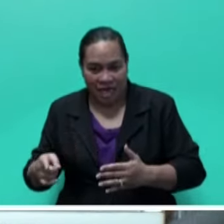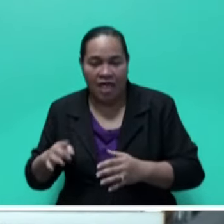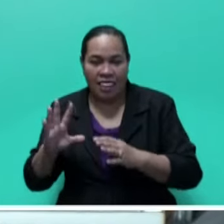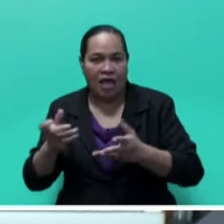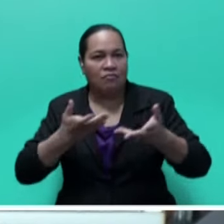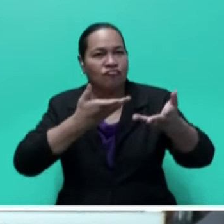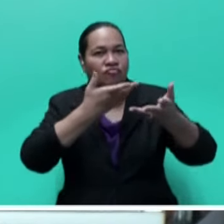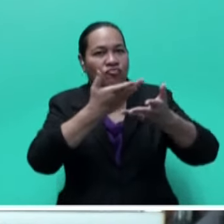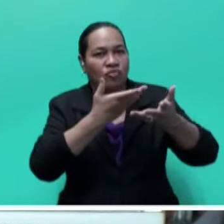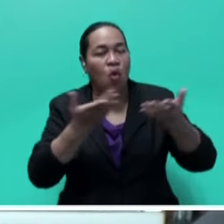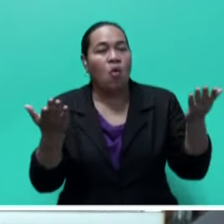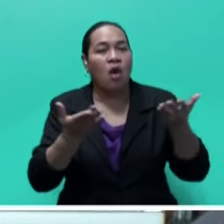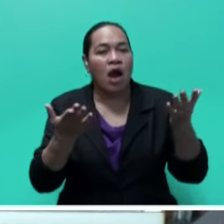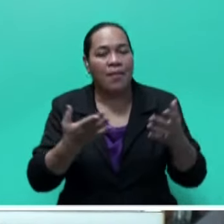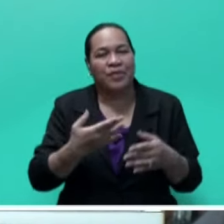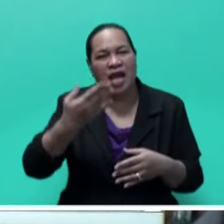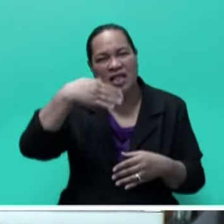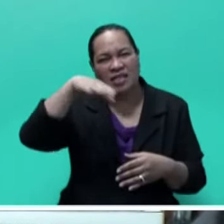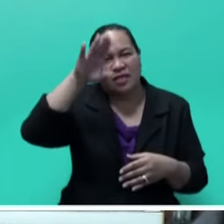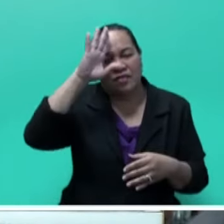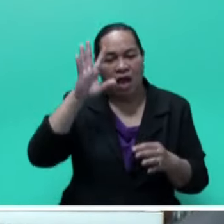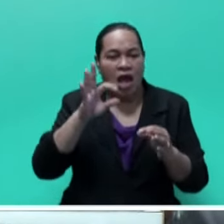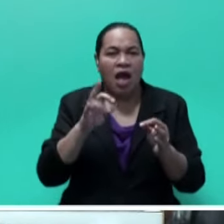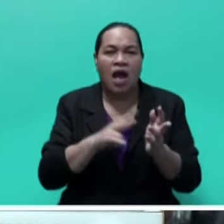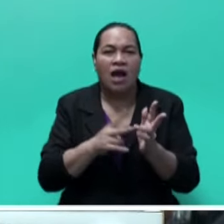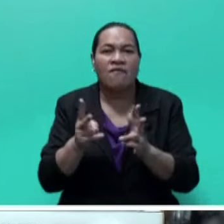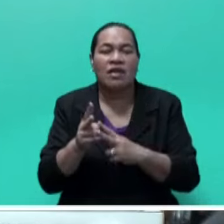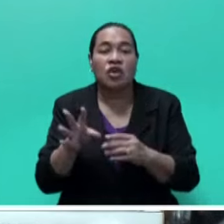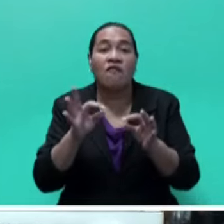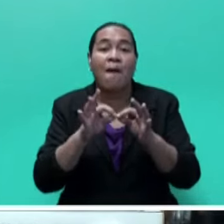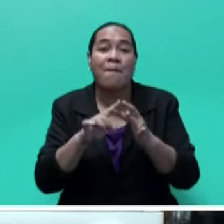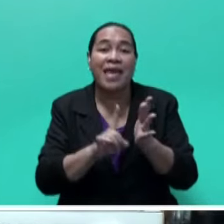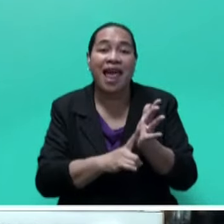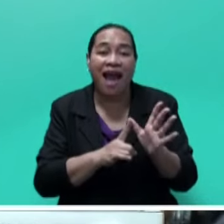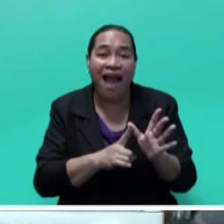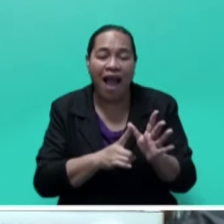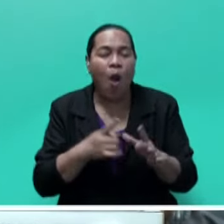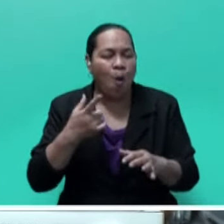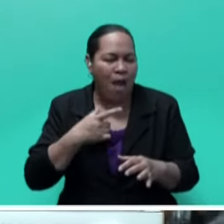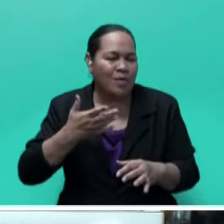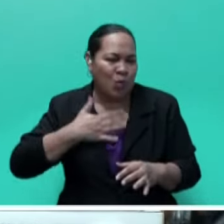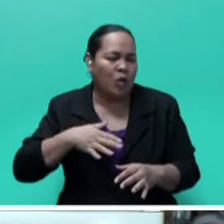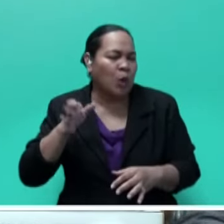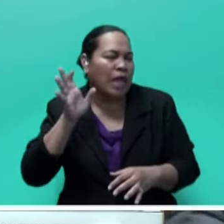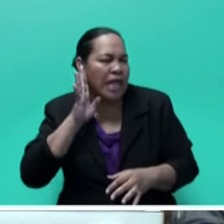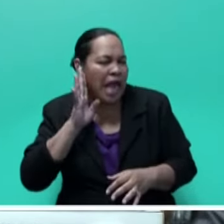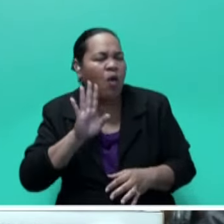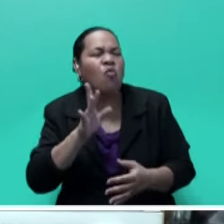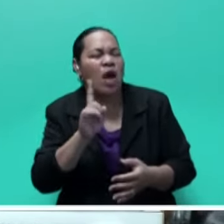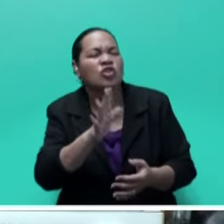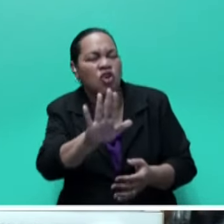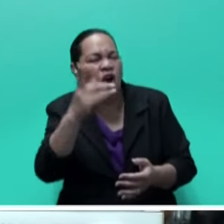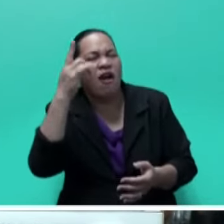puana turanga na tuimbila, vertono bono mbila. Kena vina kai tstelanga merongodi na non rato waka sama na